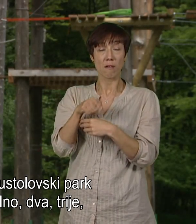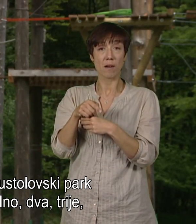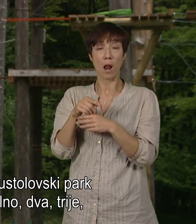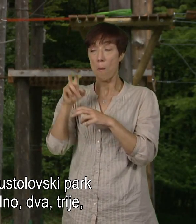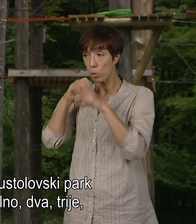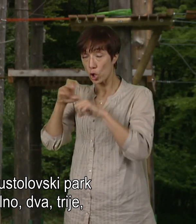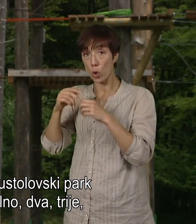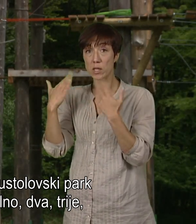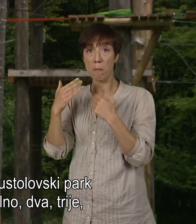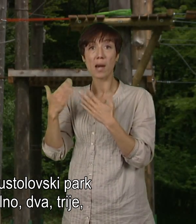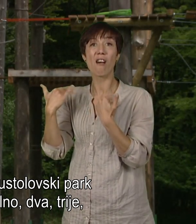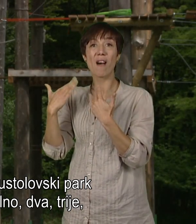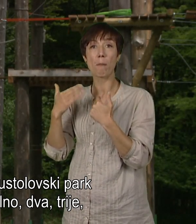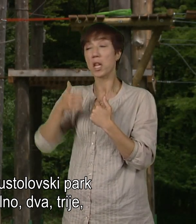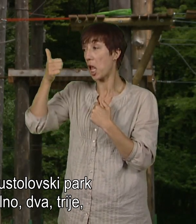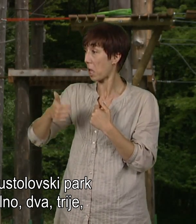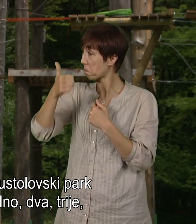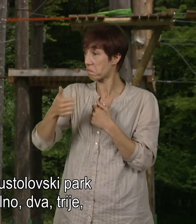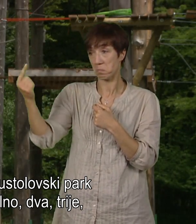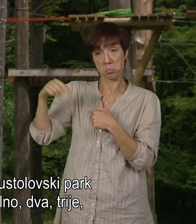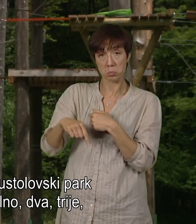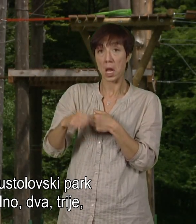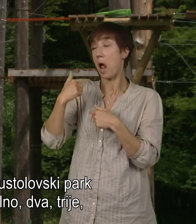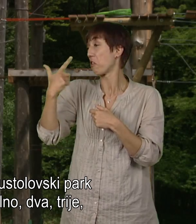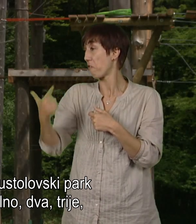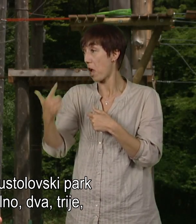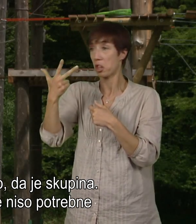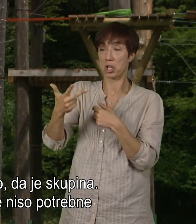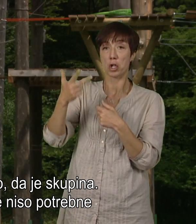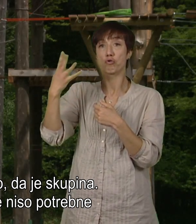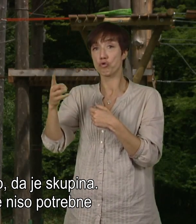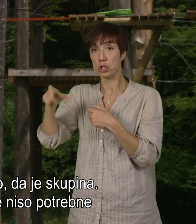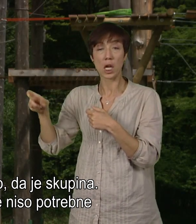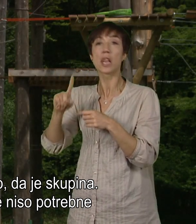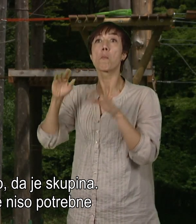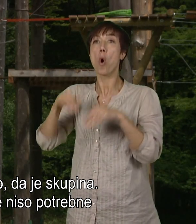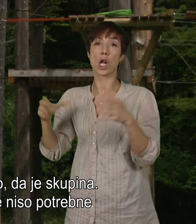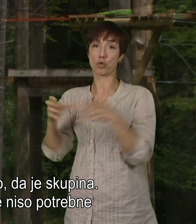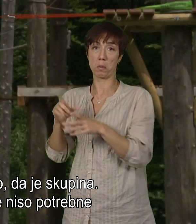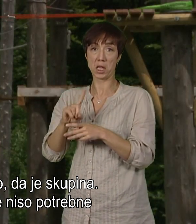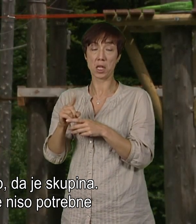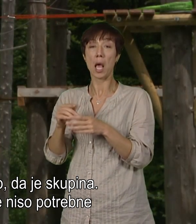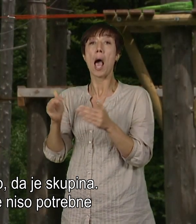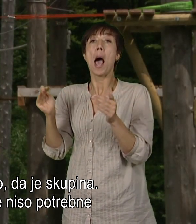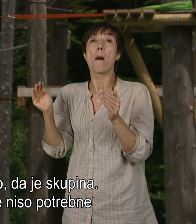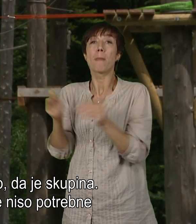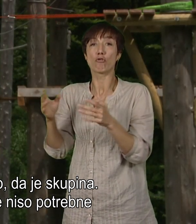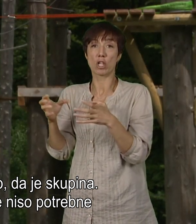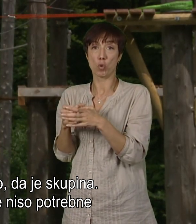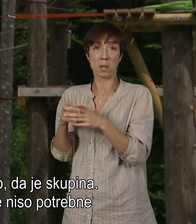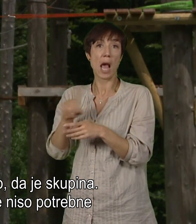Obiskovalci so v Pustolovski park vabljeni individualno, 2, 3, 4, ni potrebno, da je skupina, in za manjše